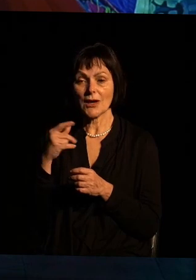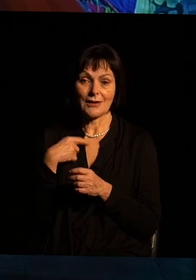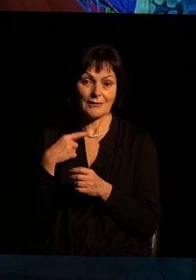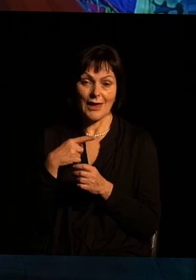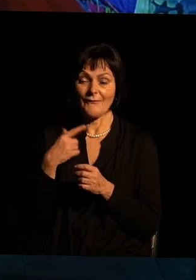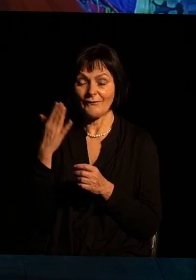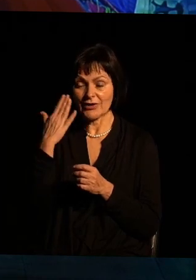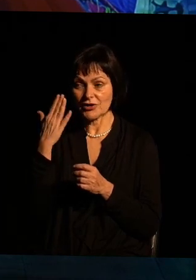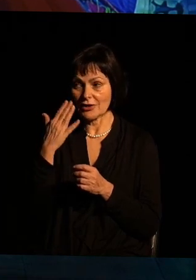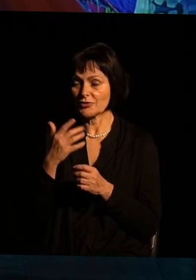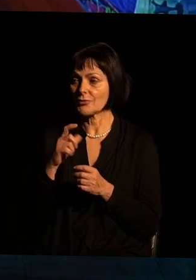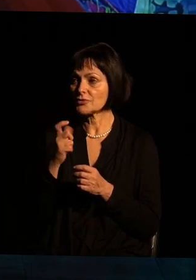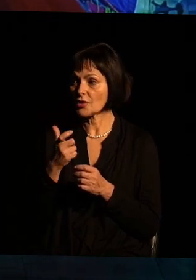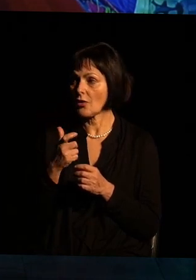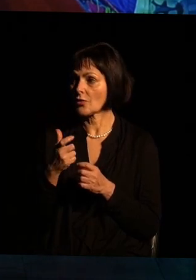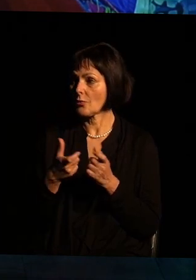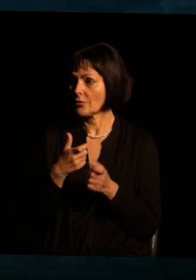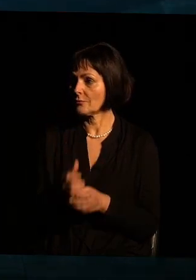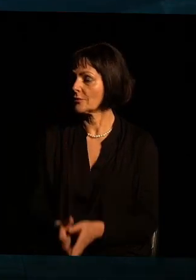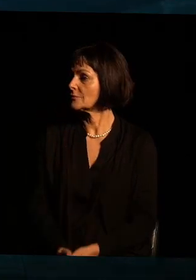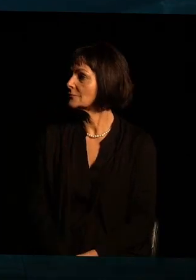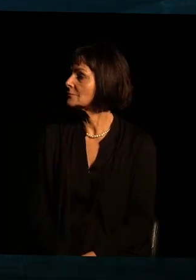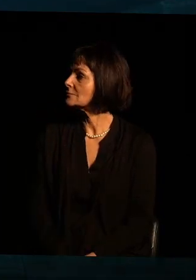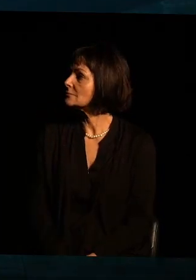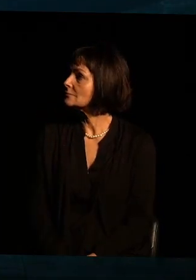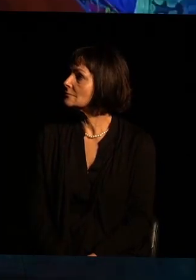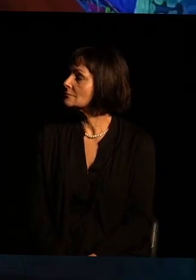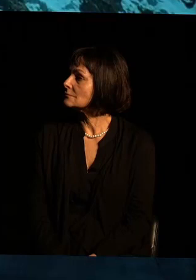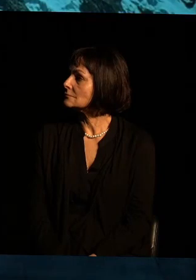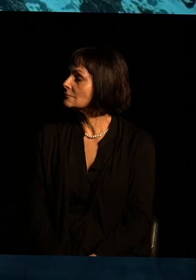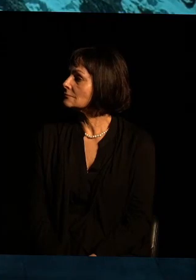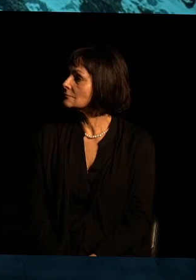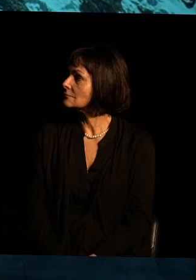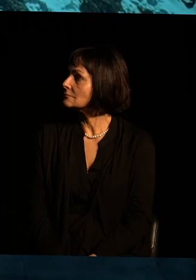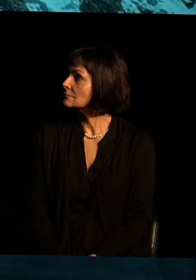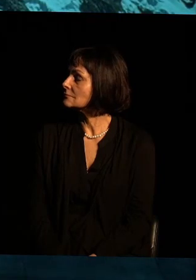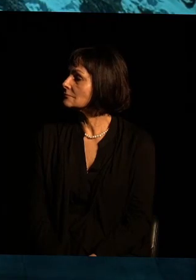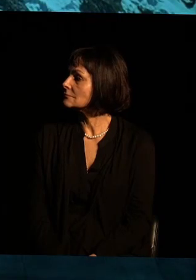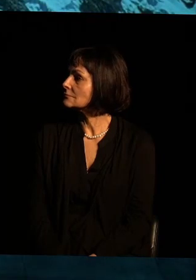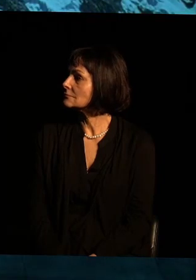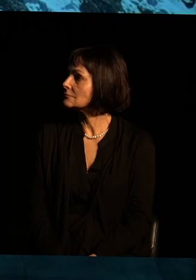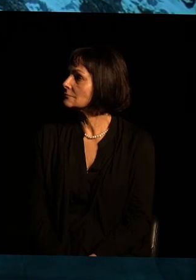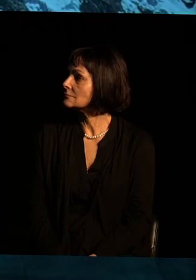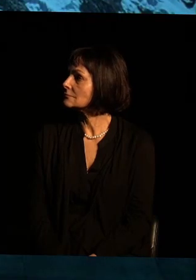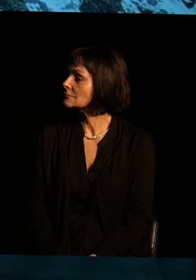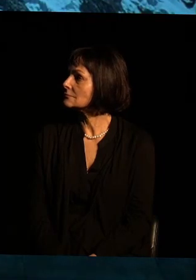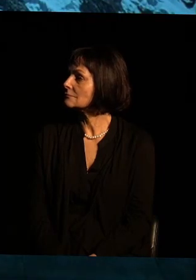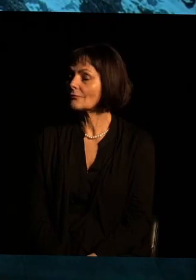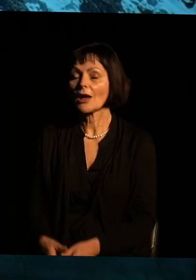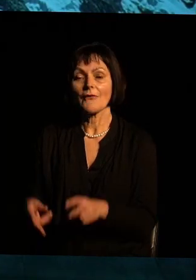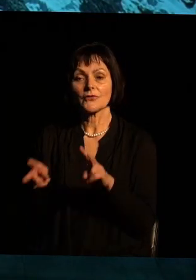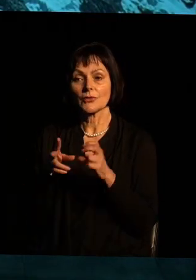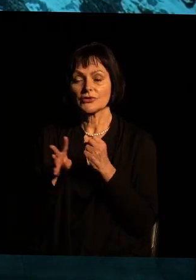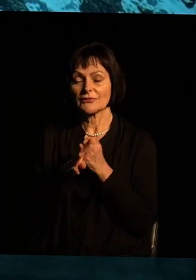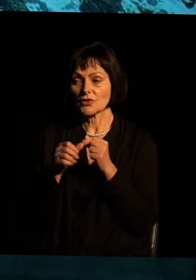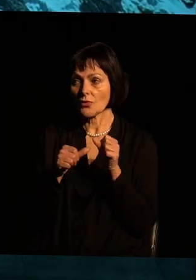no wiedzieliśmy, na co się porywamy. No wróciłeś w sumie, ten 90 rok